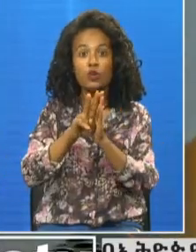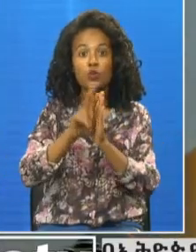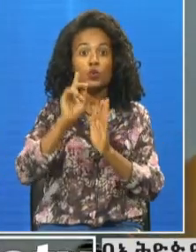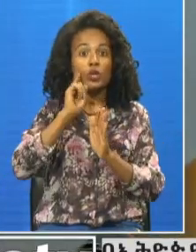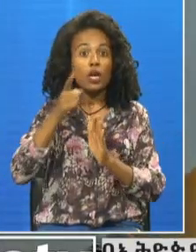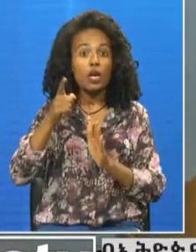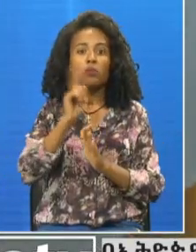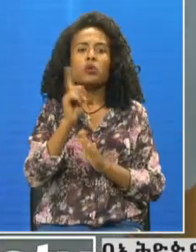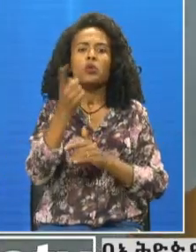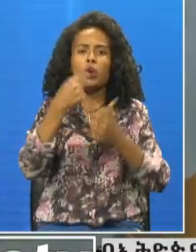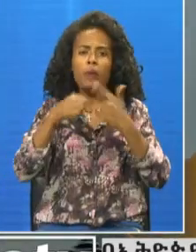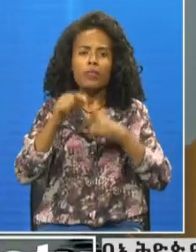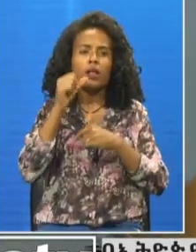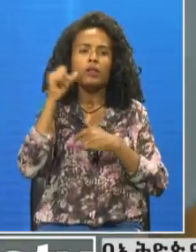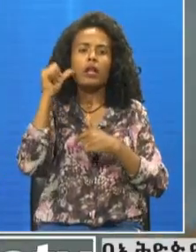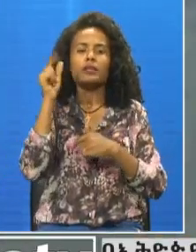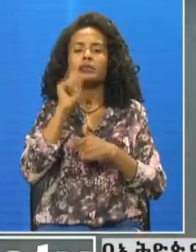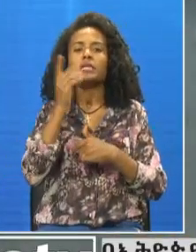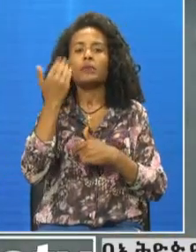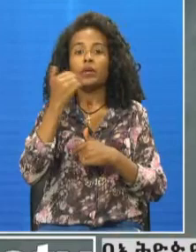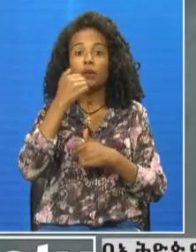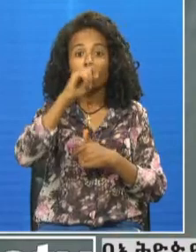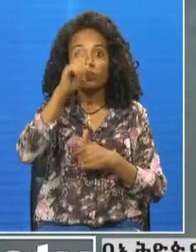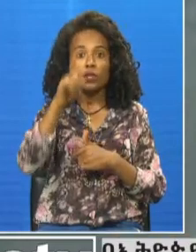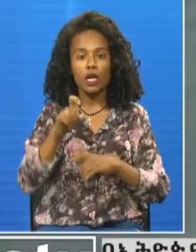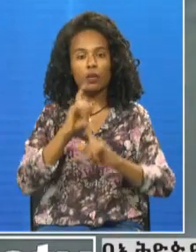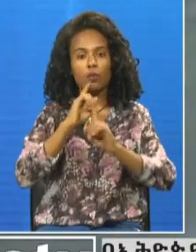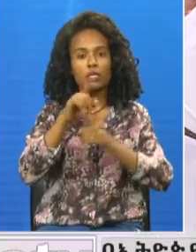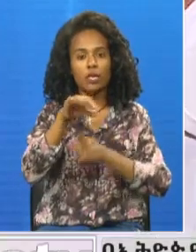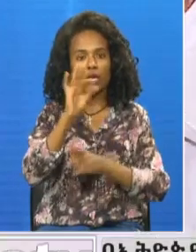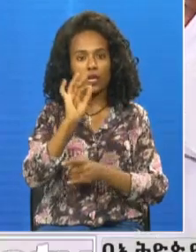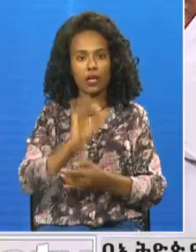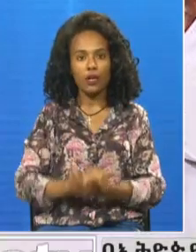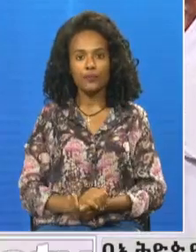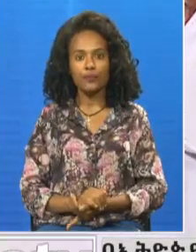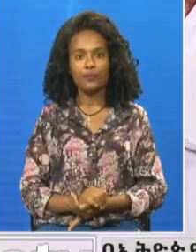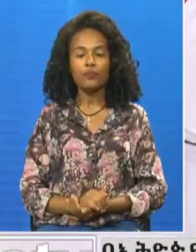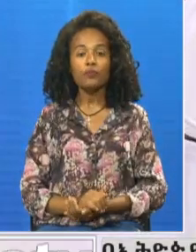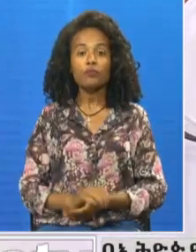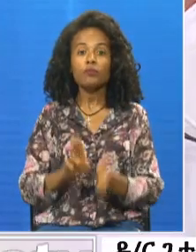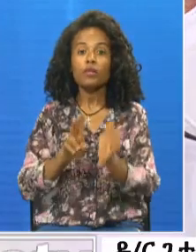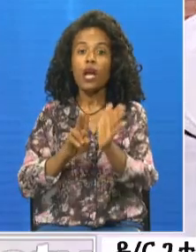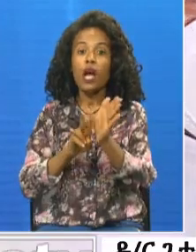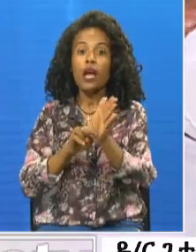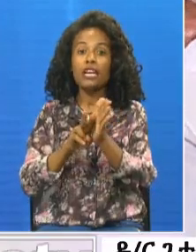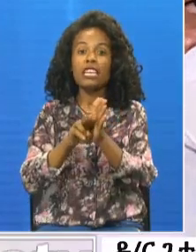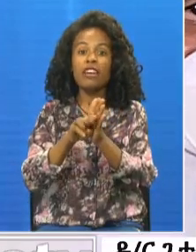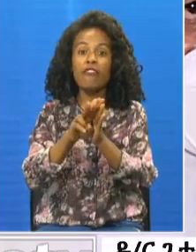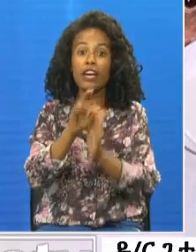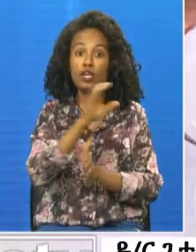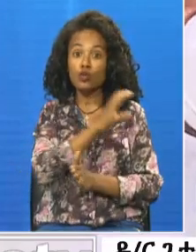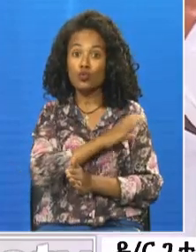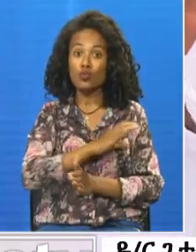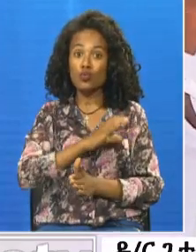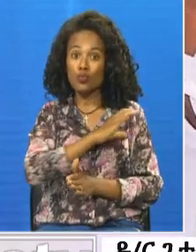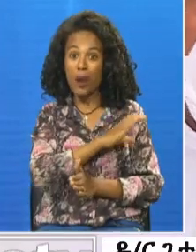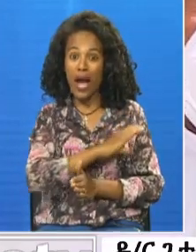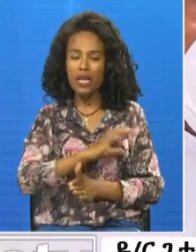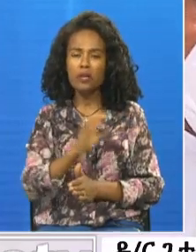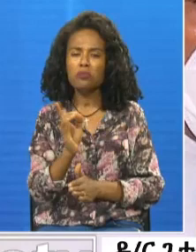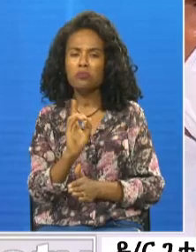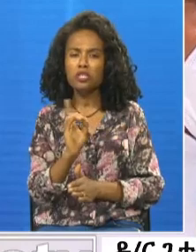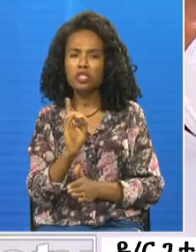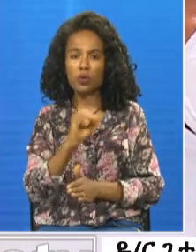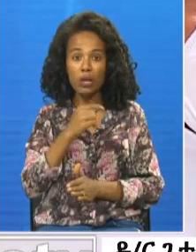ከሰዎች ጋር ንክኪ ያላቸው እንስሳቶችን ለመመርመርም አንዱ እቅዳችን ነው። በሀገር አቀፍ ደረጃ የኮሮና ቫይረስን ለመከላከልና